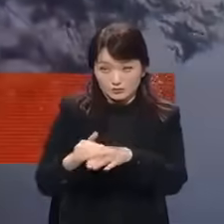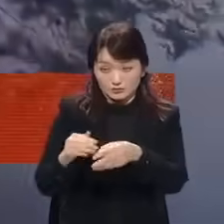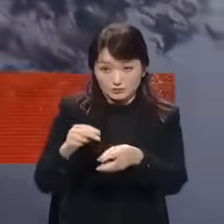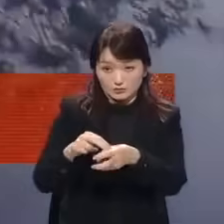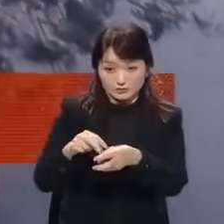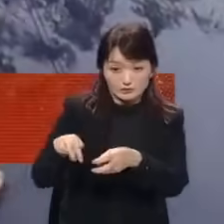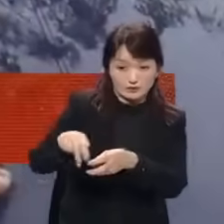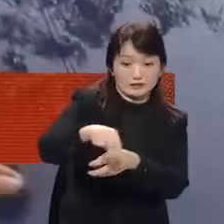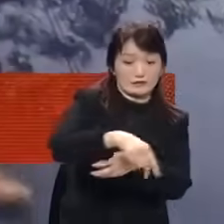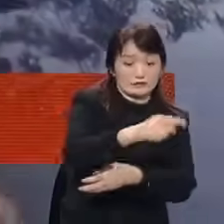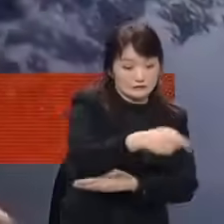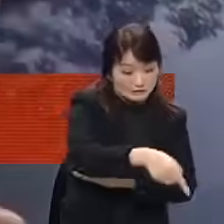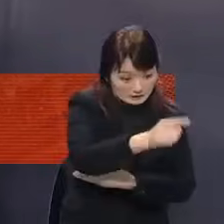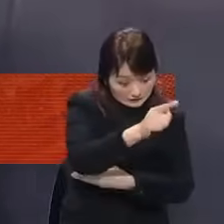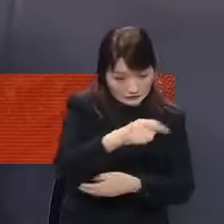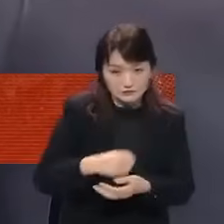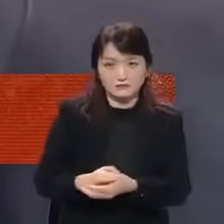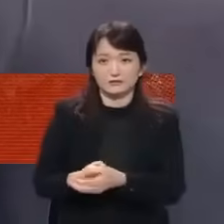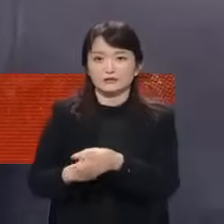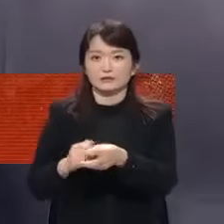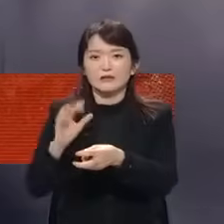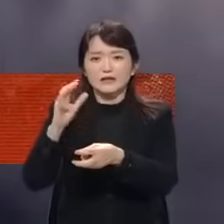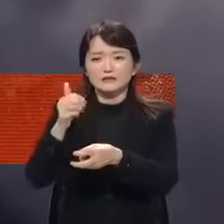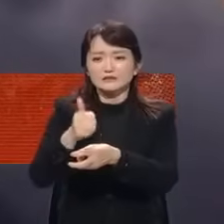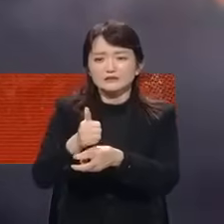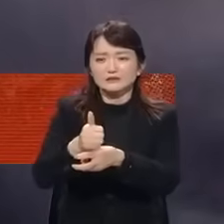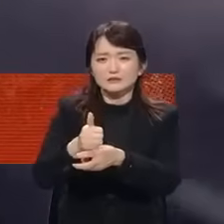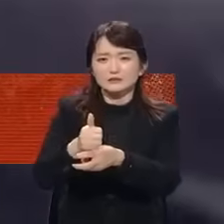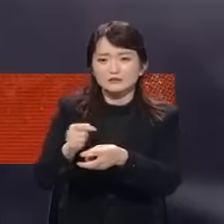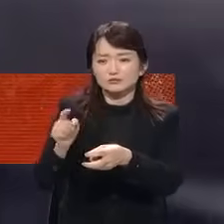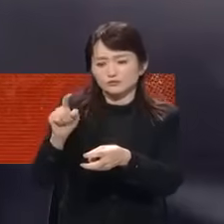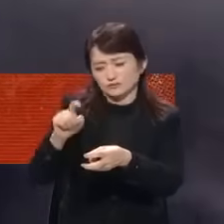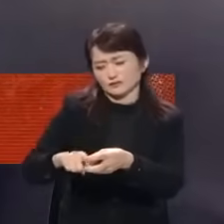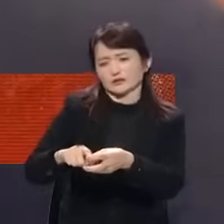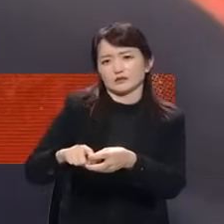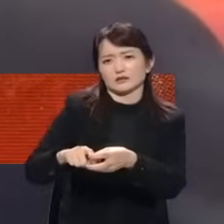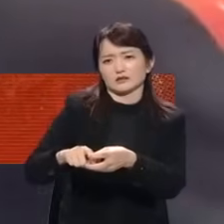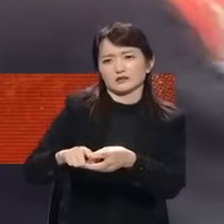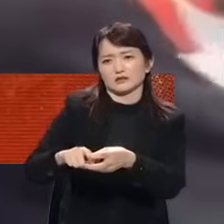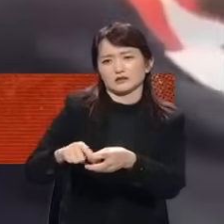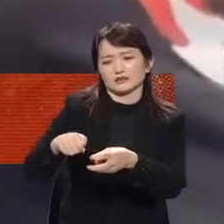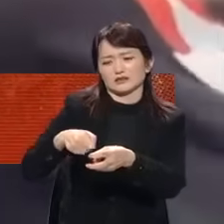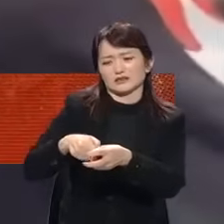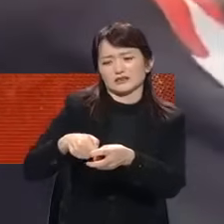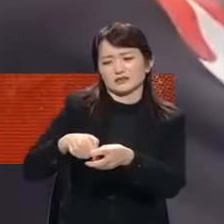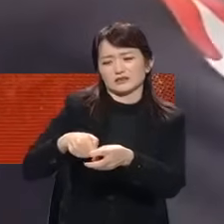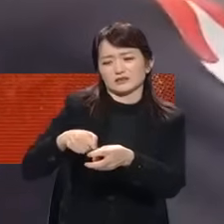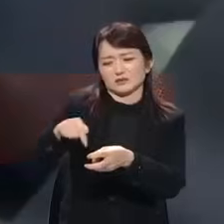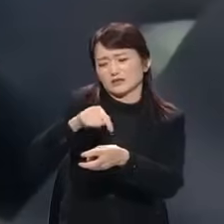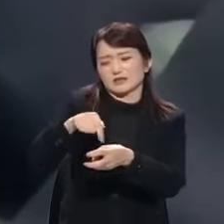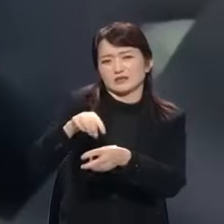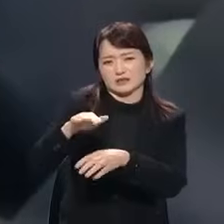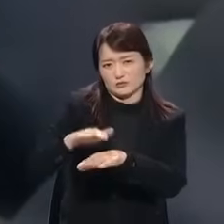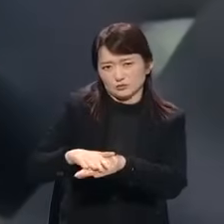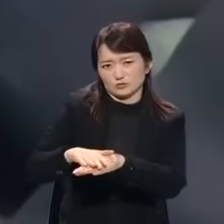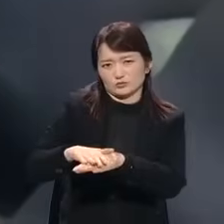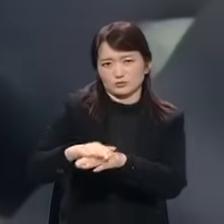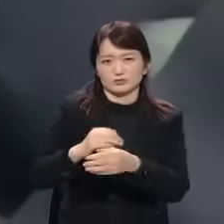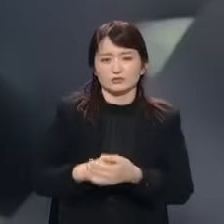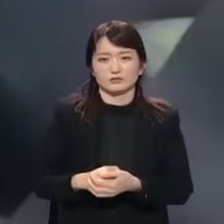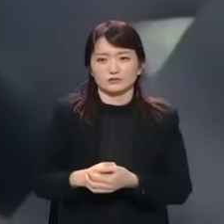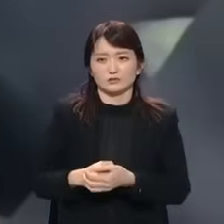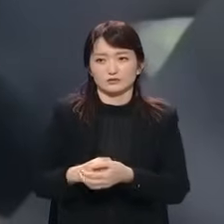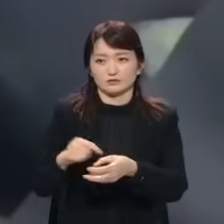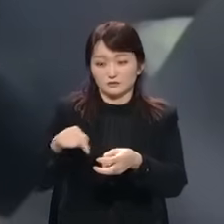낚시하러 간 사이에 아이가 차 문을 덜컥 잠가버렸고 하필이면 차 키도 차 안에 두고 내렸던 겁니다. 하하. 그렇게 차 안에